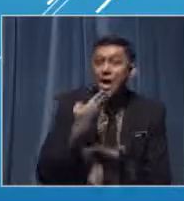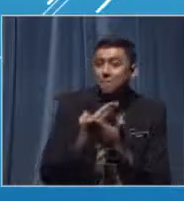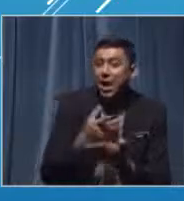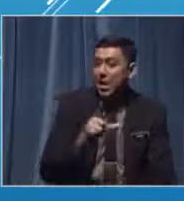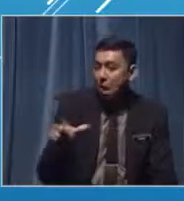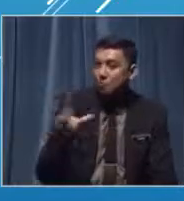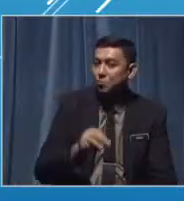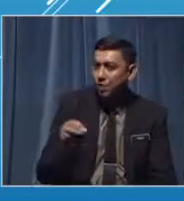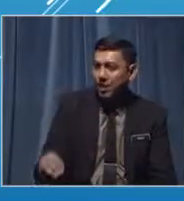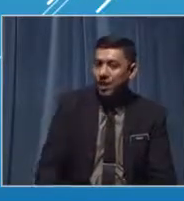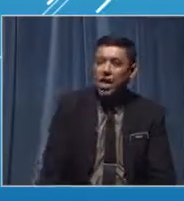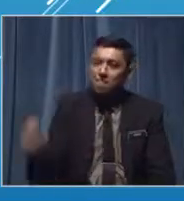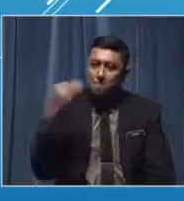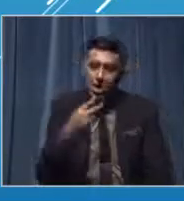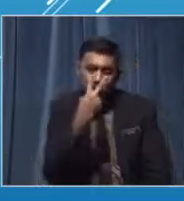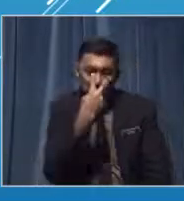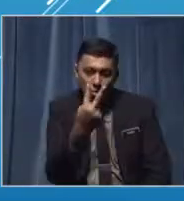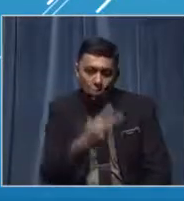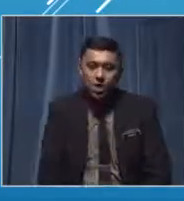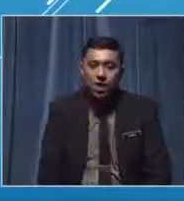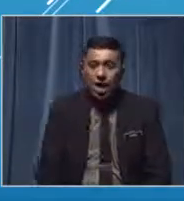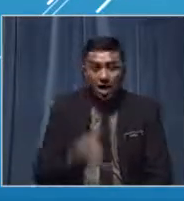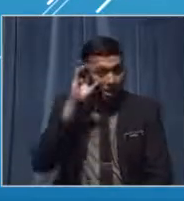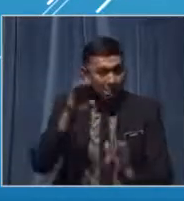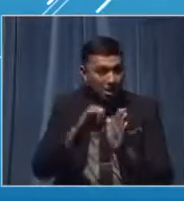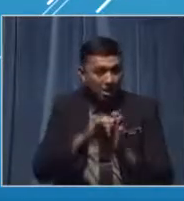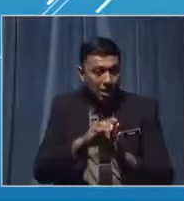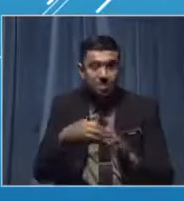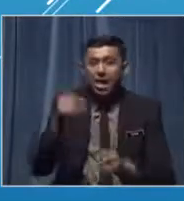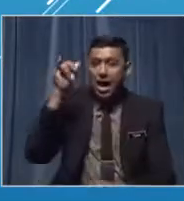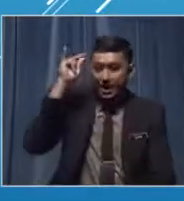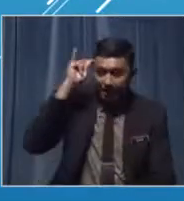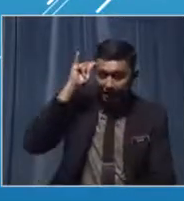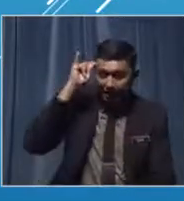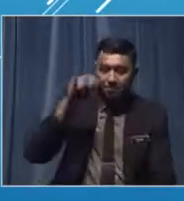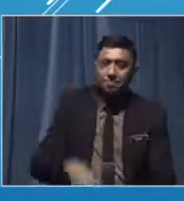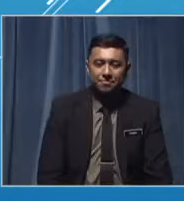murid-murid, mari kita lihat paparan dalam peta IT.